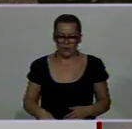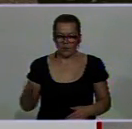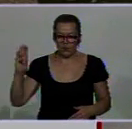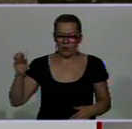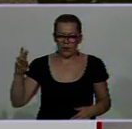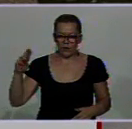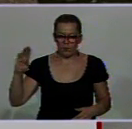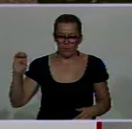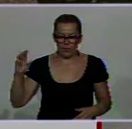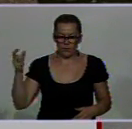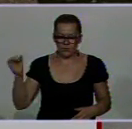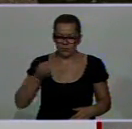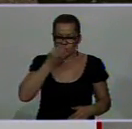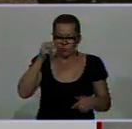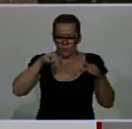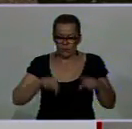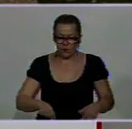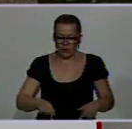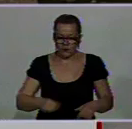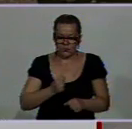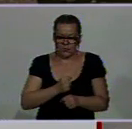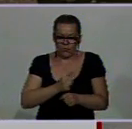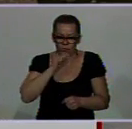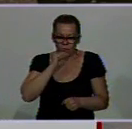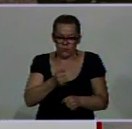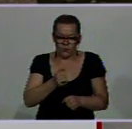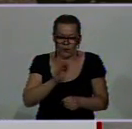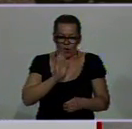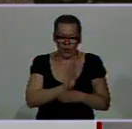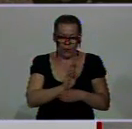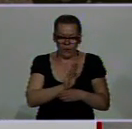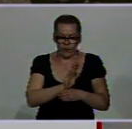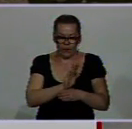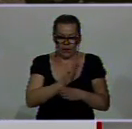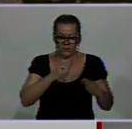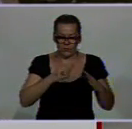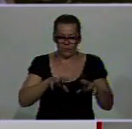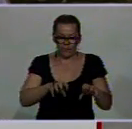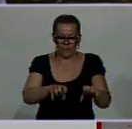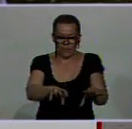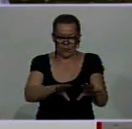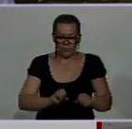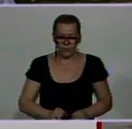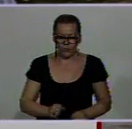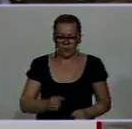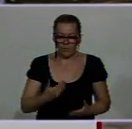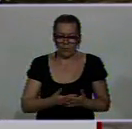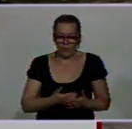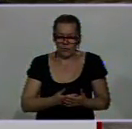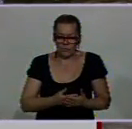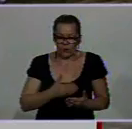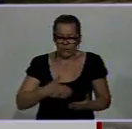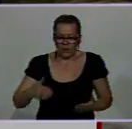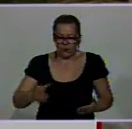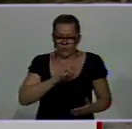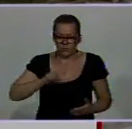Berbești. Spun că până acum nu au făcut absolut nimic să stabilizeze această haldă de steril, cu toate că ei au făcut nenumărate